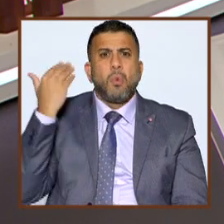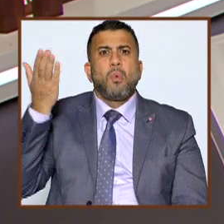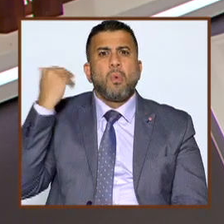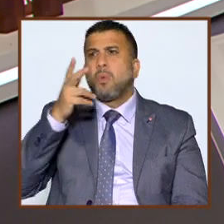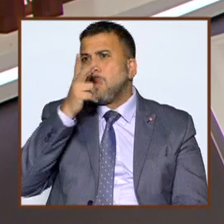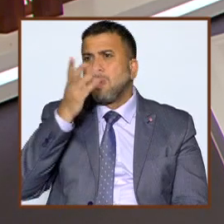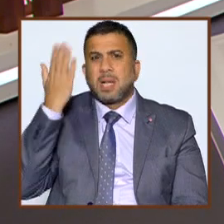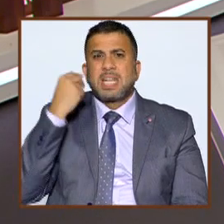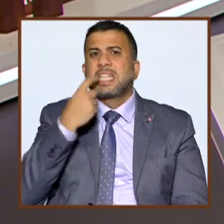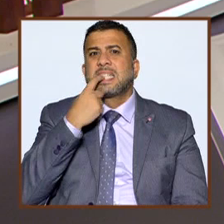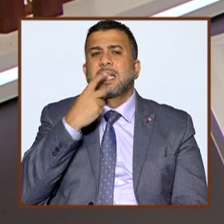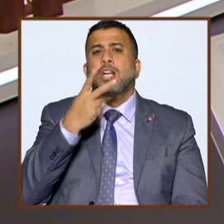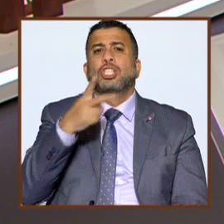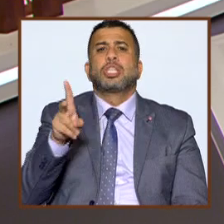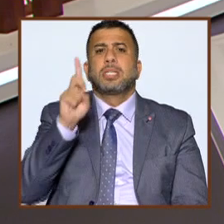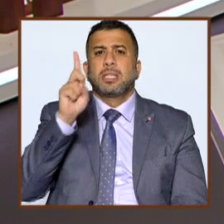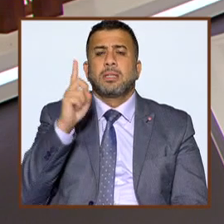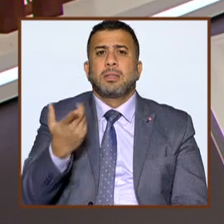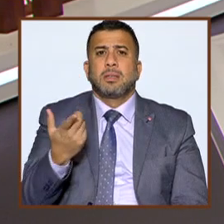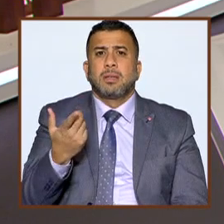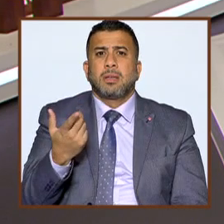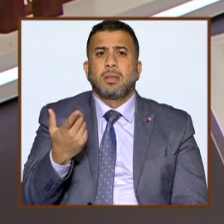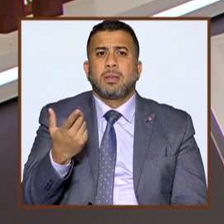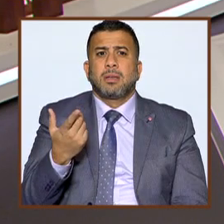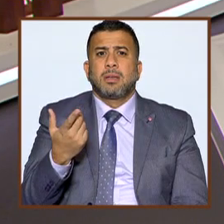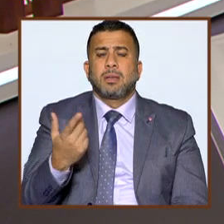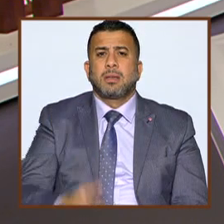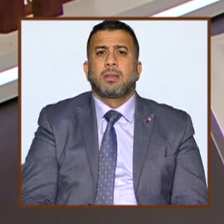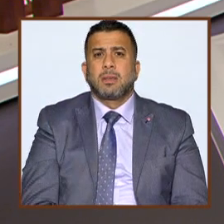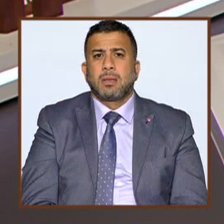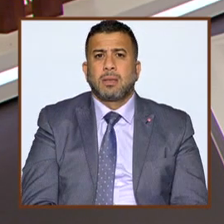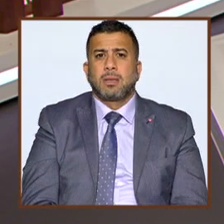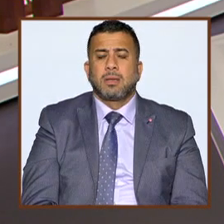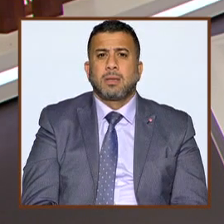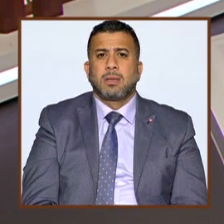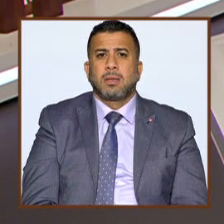يعني من حوالي 20 سنة، فأنا ما أستطيع أن يعني